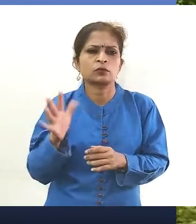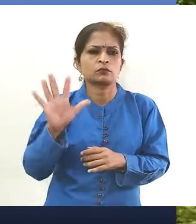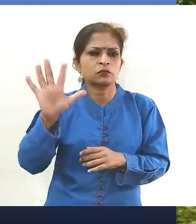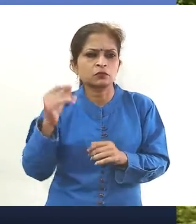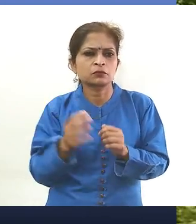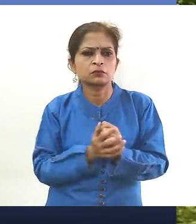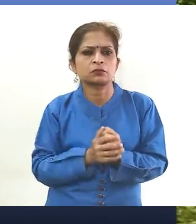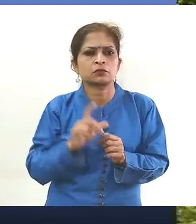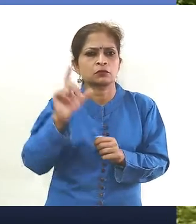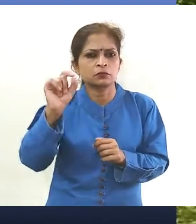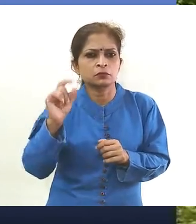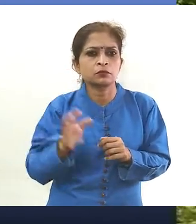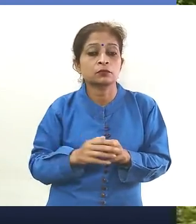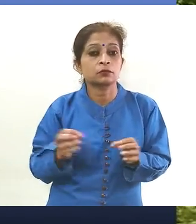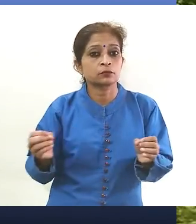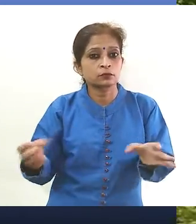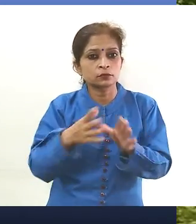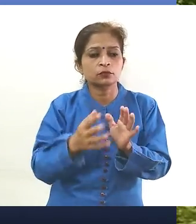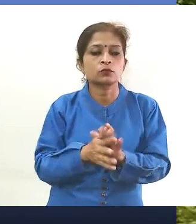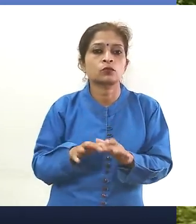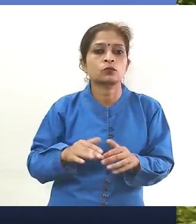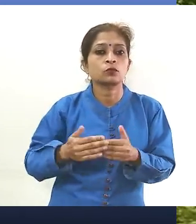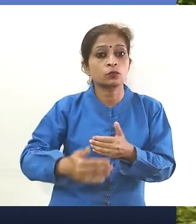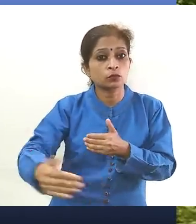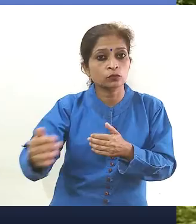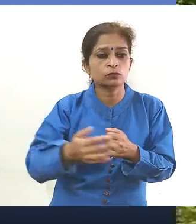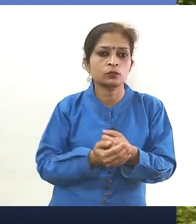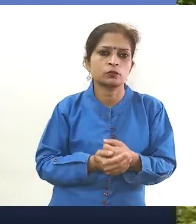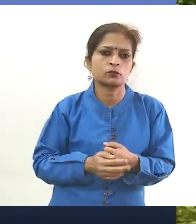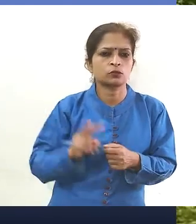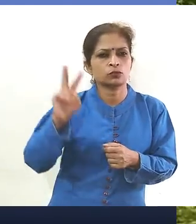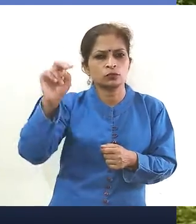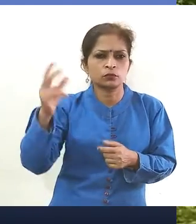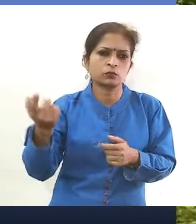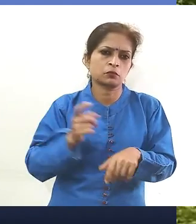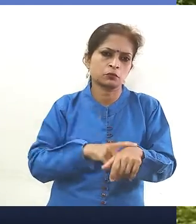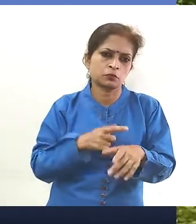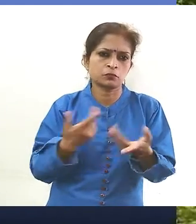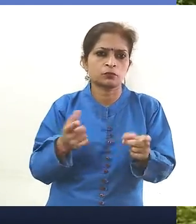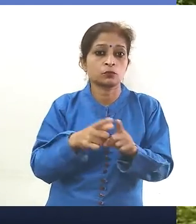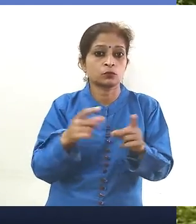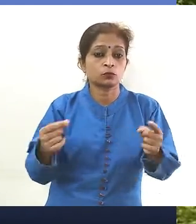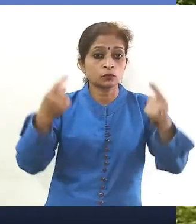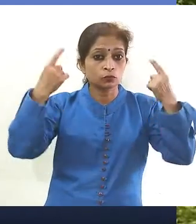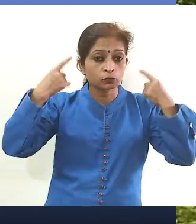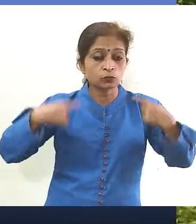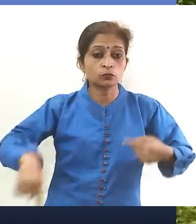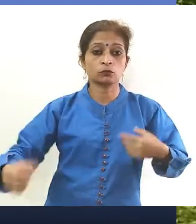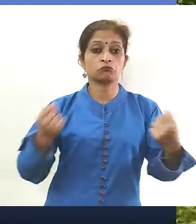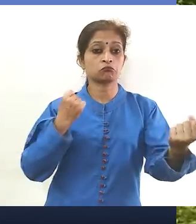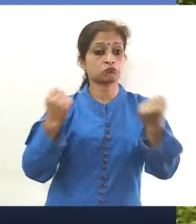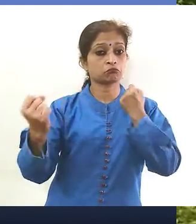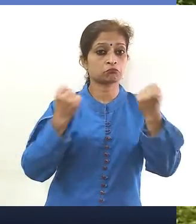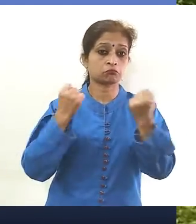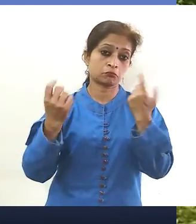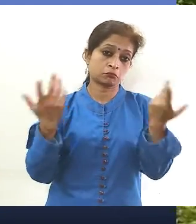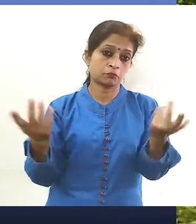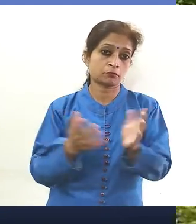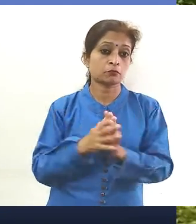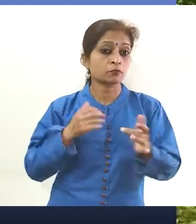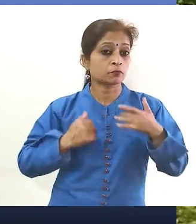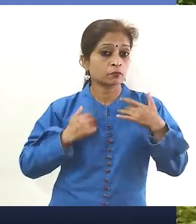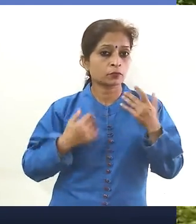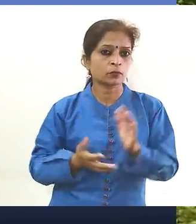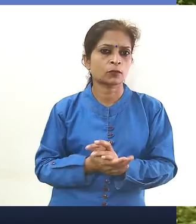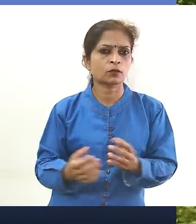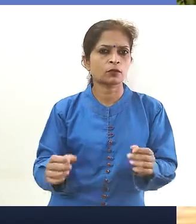करके इसको भी 10 20 बार तक किया जा सकता है। इससे पूरी बॉडी हमारी एनर्जेटिक हो जाती है।